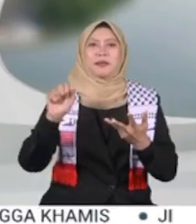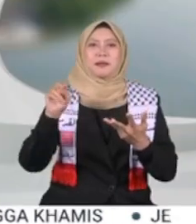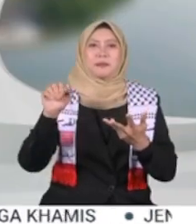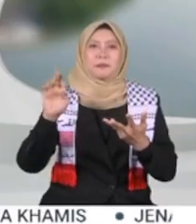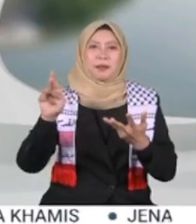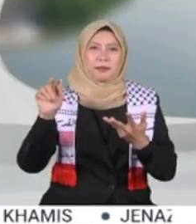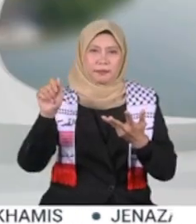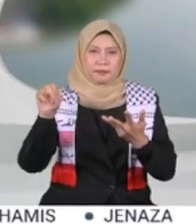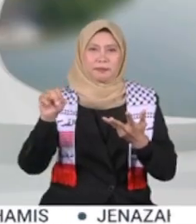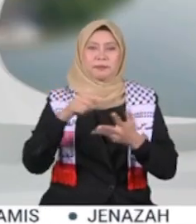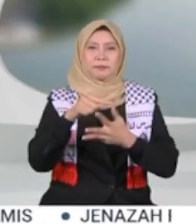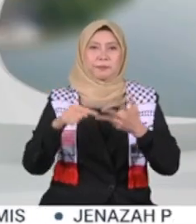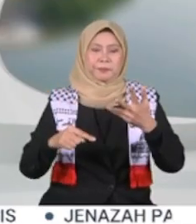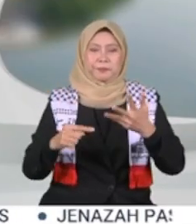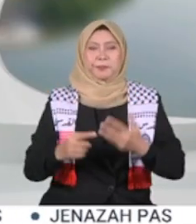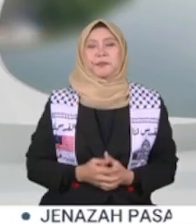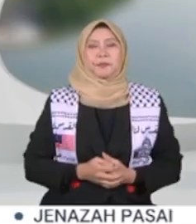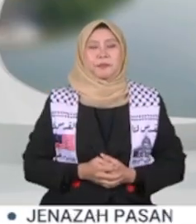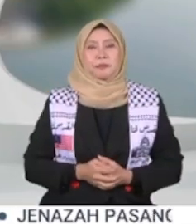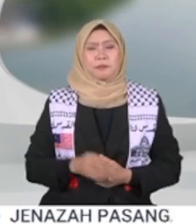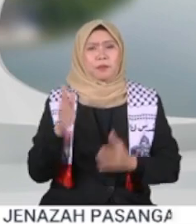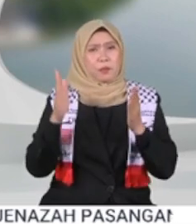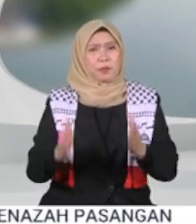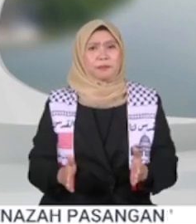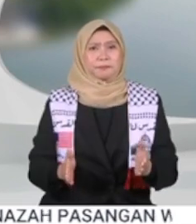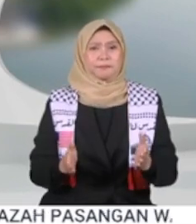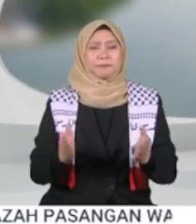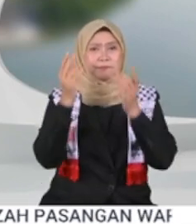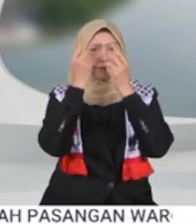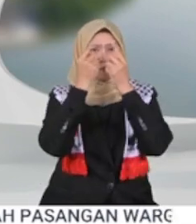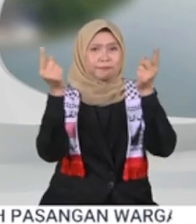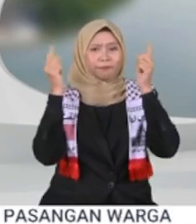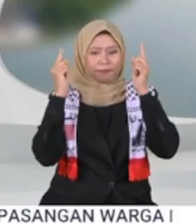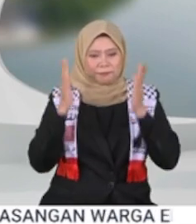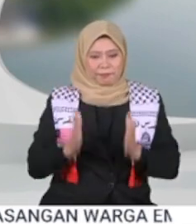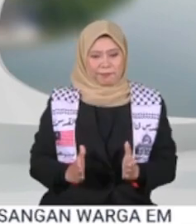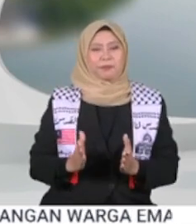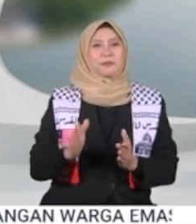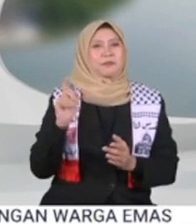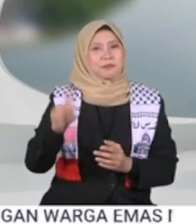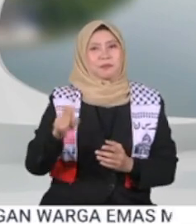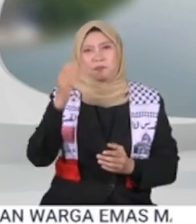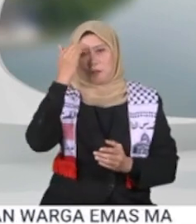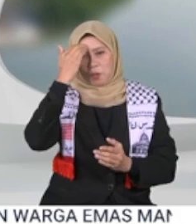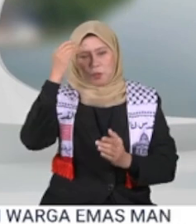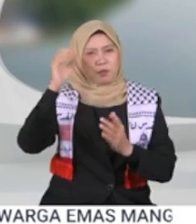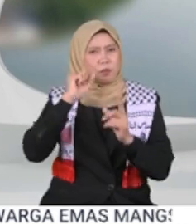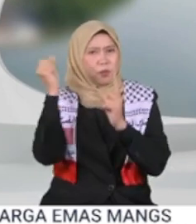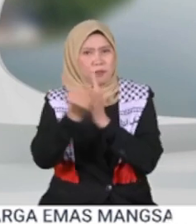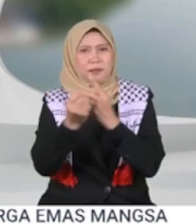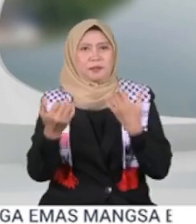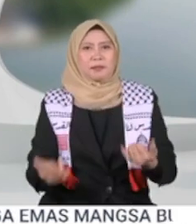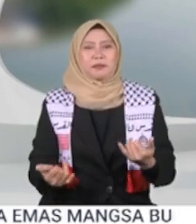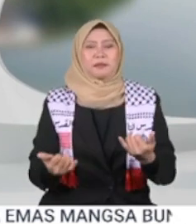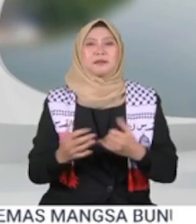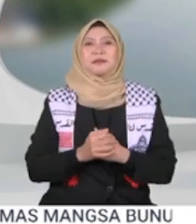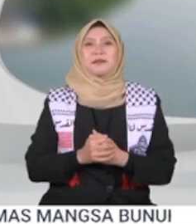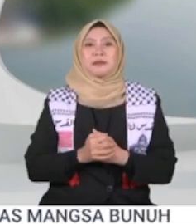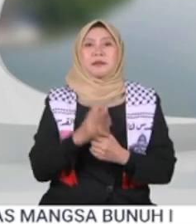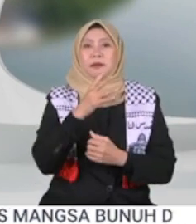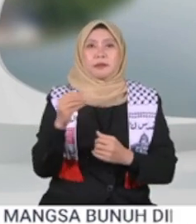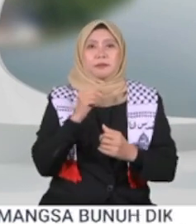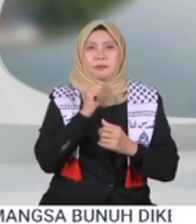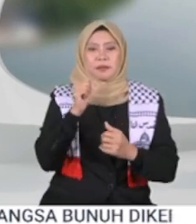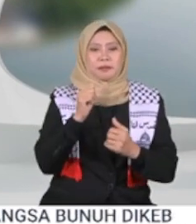kerabakan para graduan perlu peka kepada perubahan semasa berilmu dan berakhlak mulia serta tidak gentar